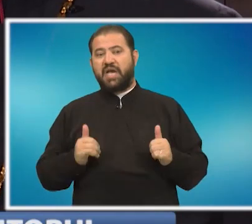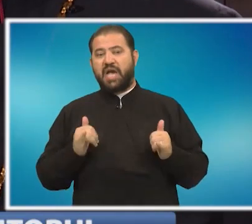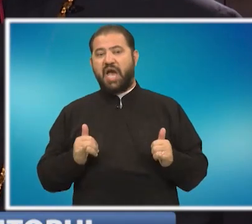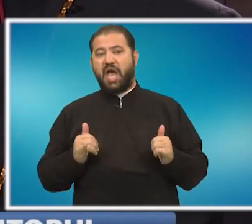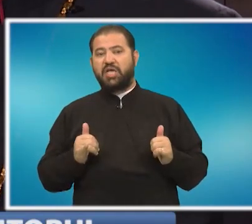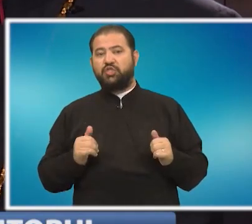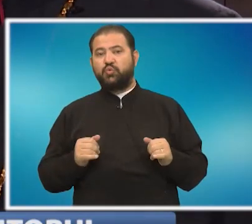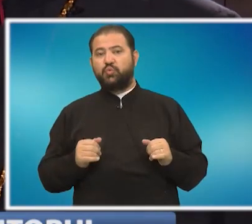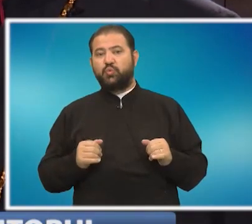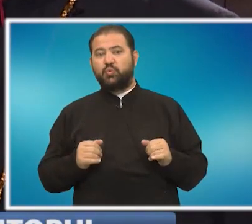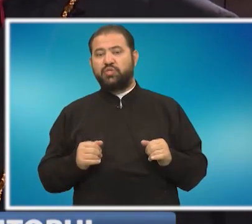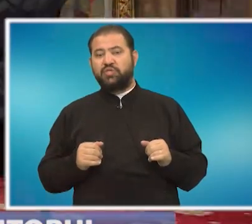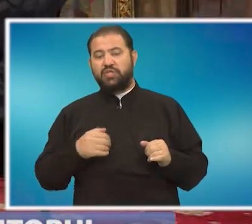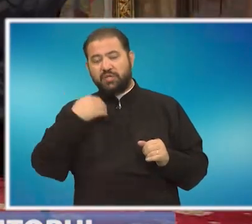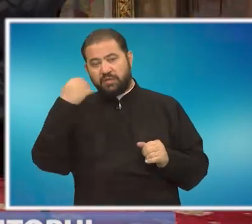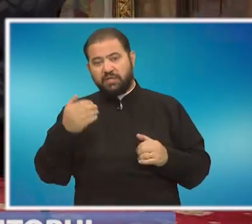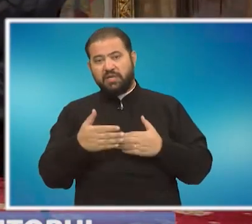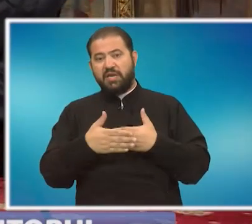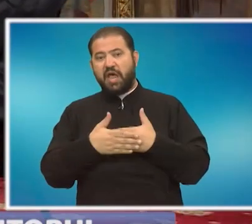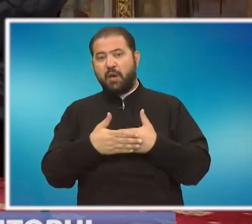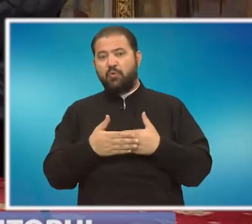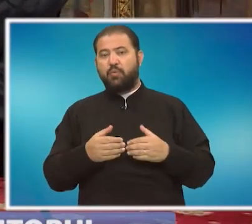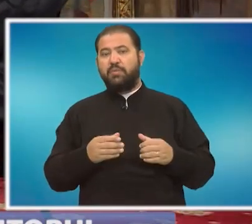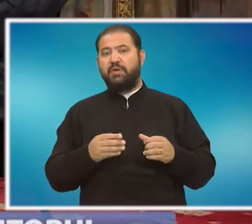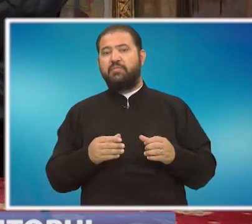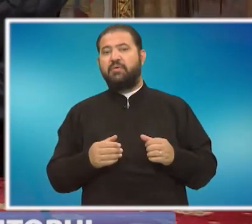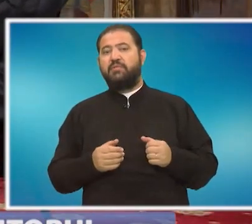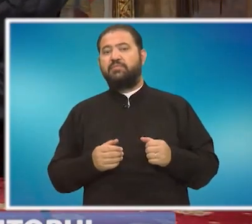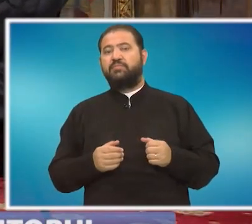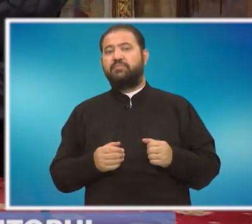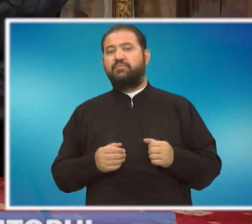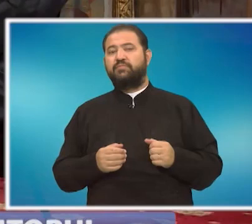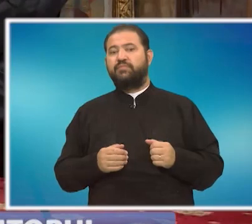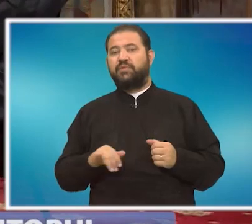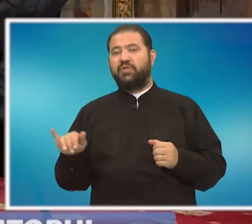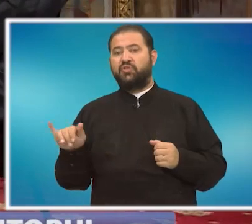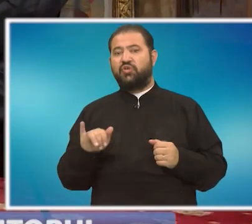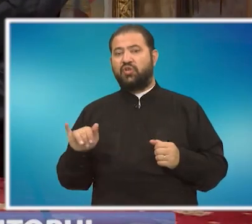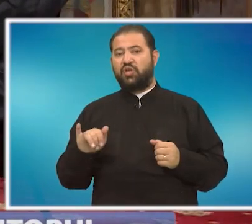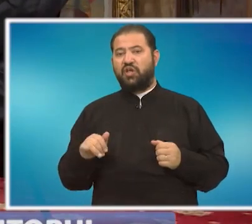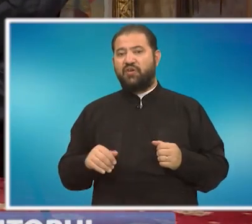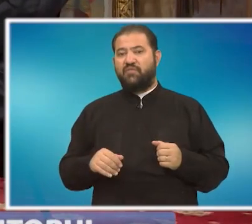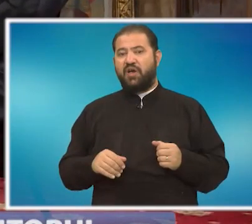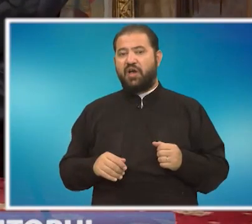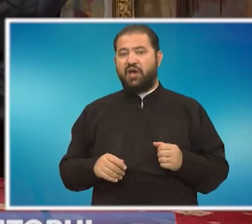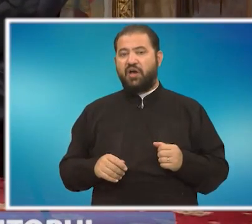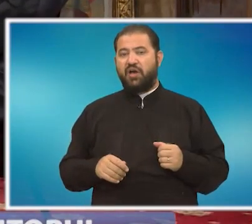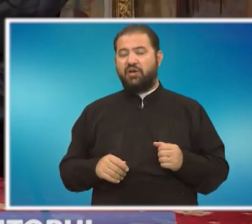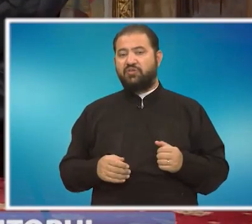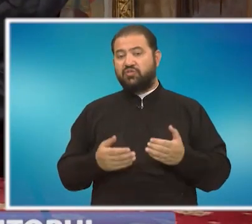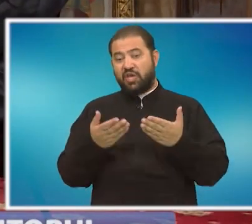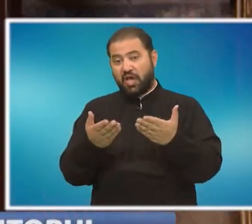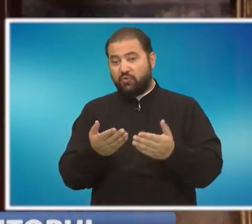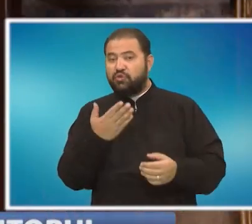ca atunci când te apropii cu multă dragoste de cineva și îl feliciți